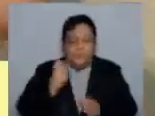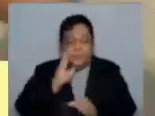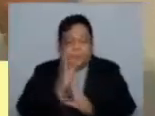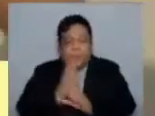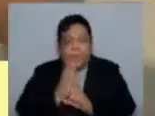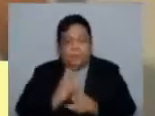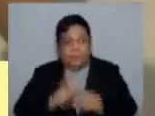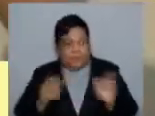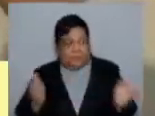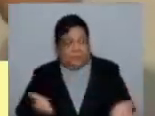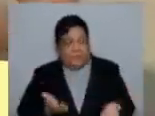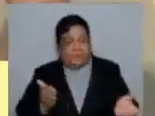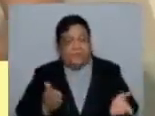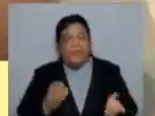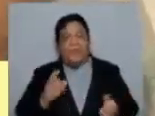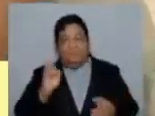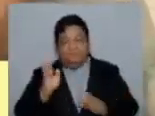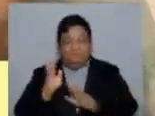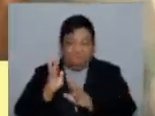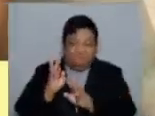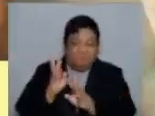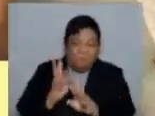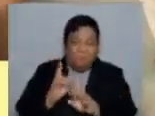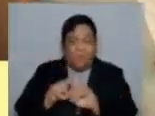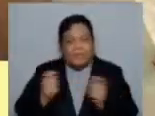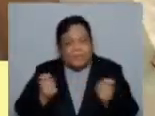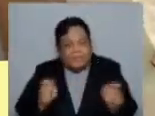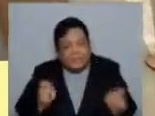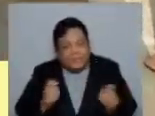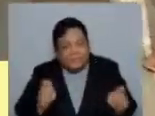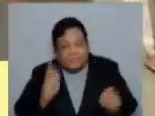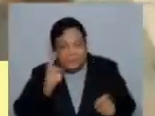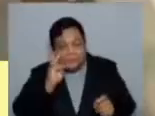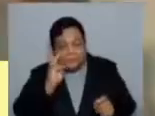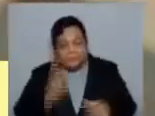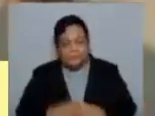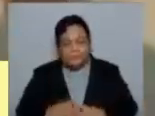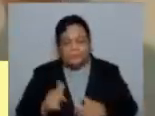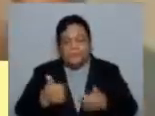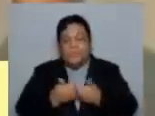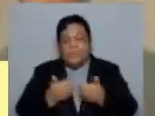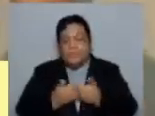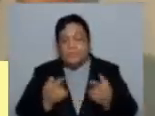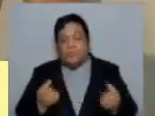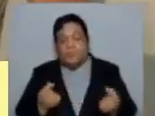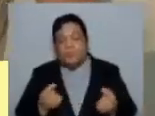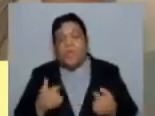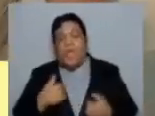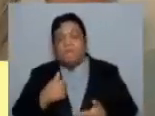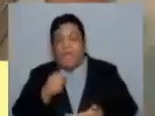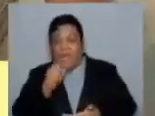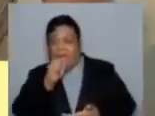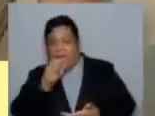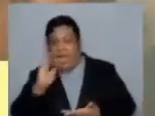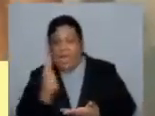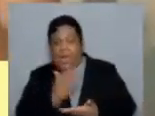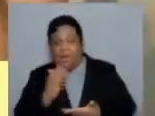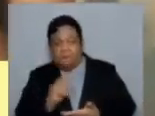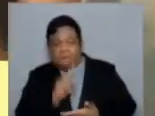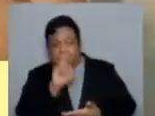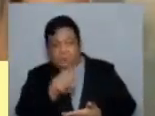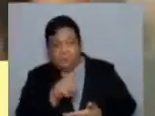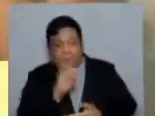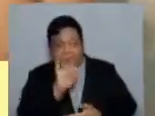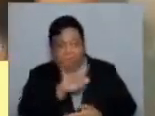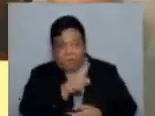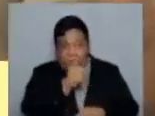pa rin sila. Pero sa try pa rin namin. Okay, ito yung game. Magkakaroon tayo ng song tanong 1,000. Pag tama ang sagot nila sa missing